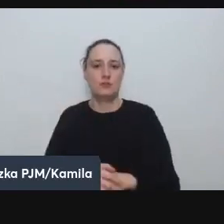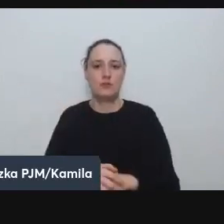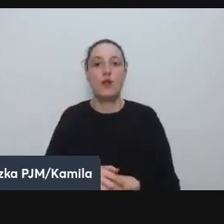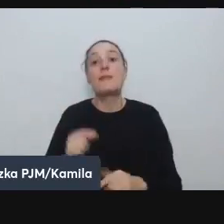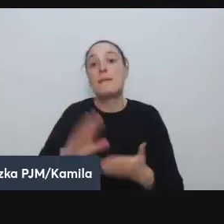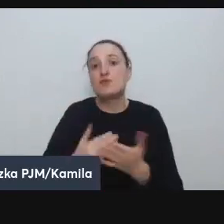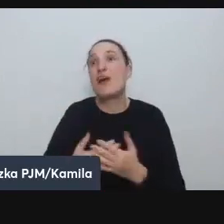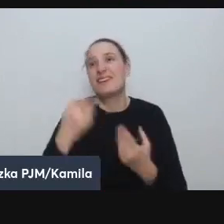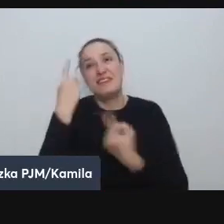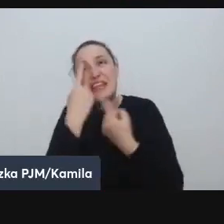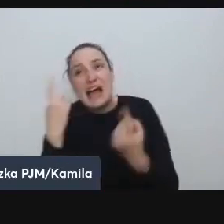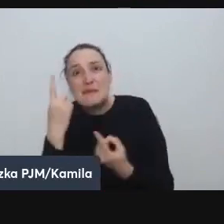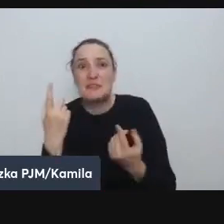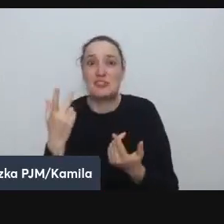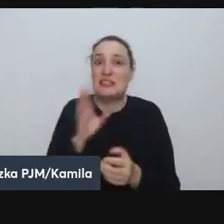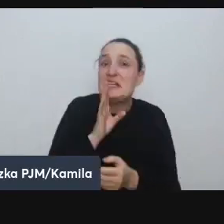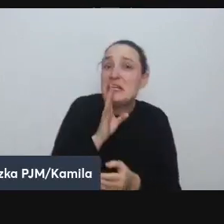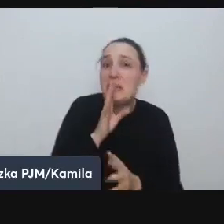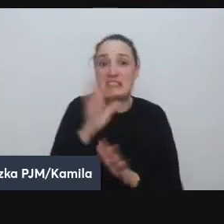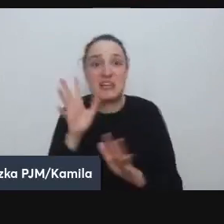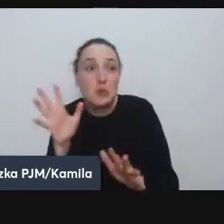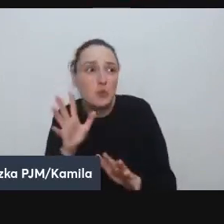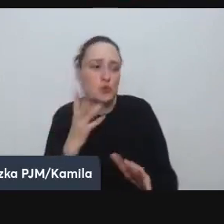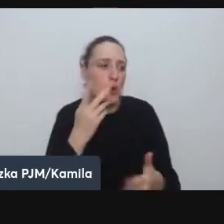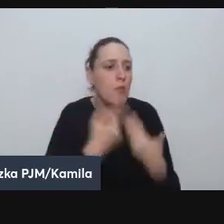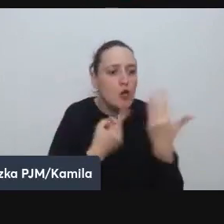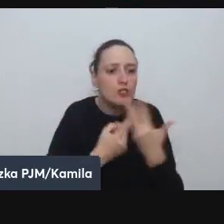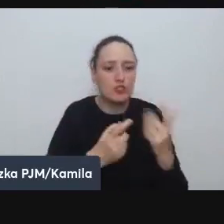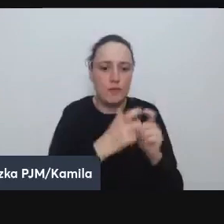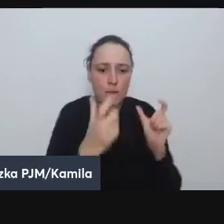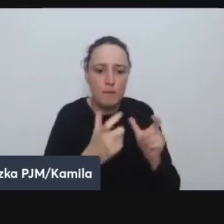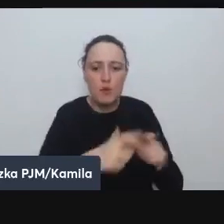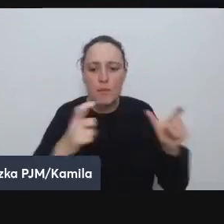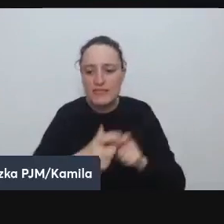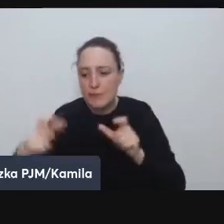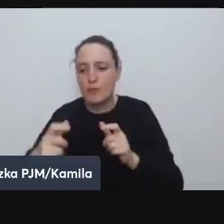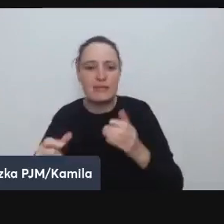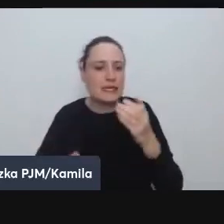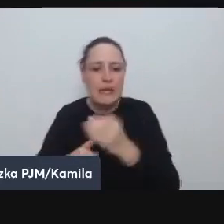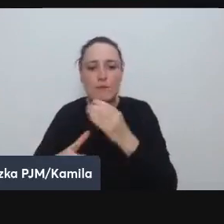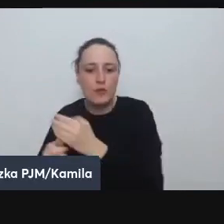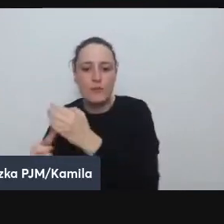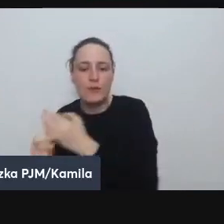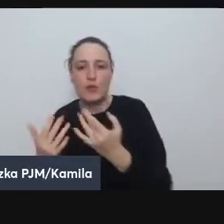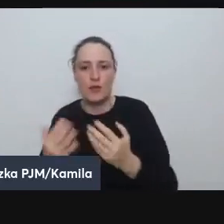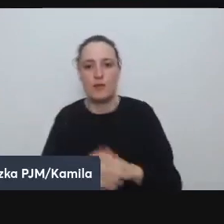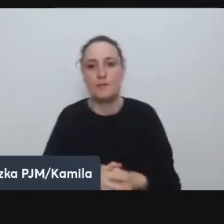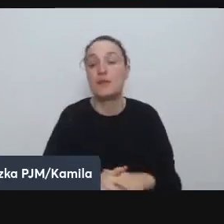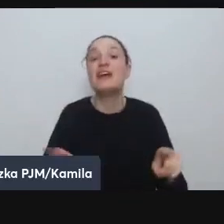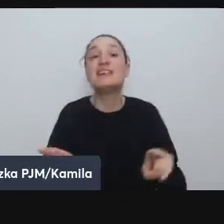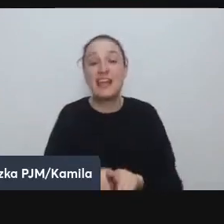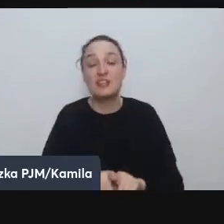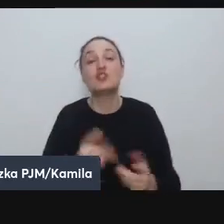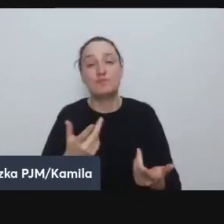się, że tego jest za dużo, jest tyle i tyle, policzyć, ile tych podpasek, ile tych tamponów, nie, no jeszcze o tym zespole wstrząsu toksycznego, nie,